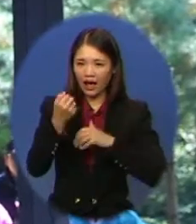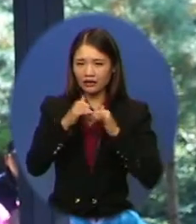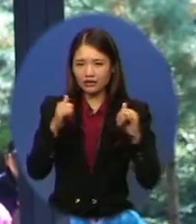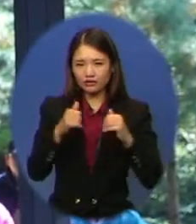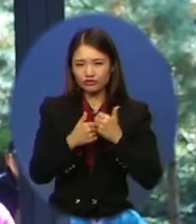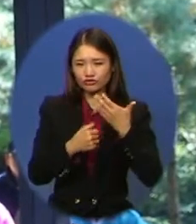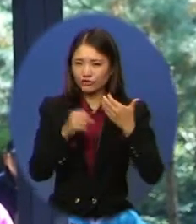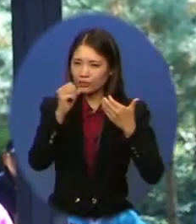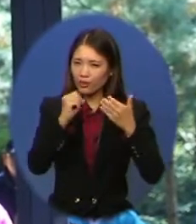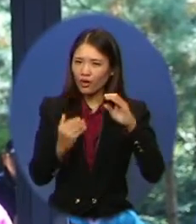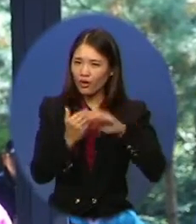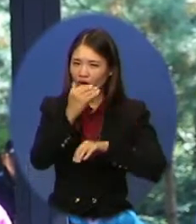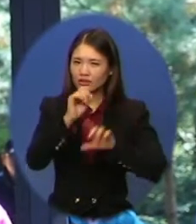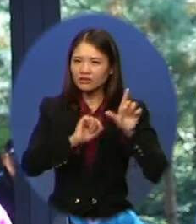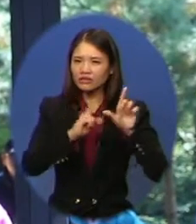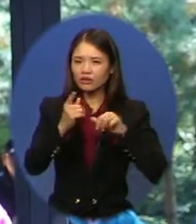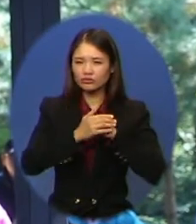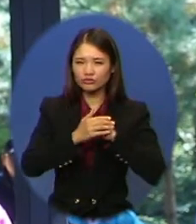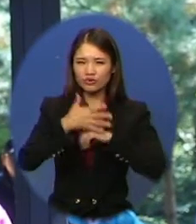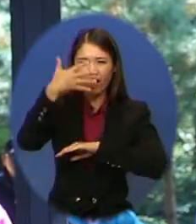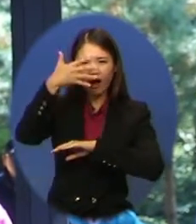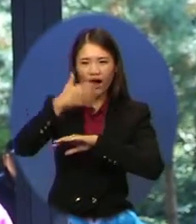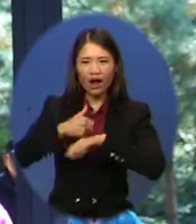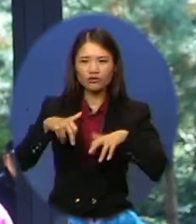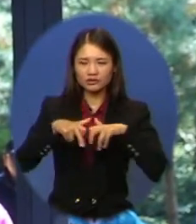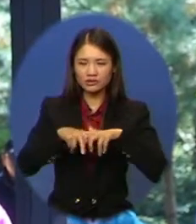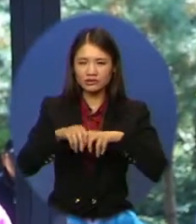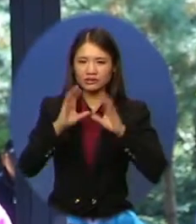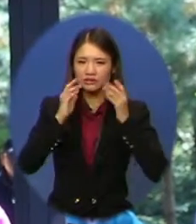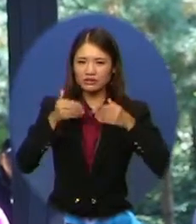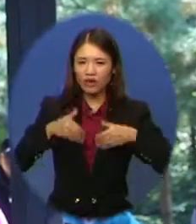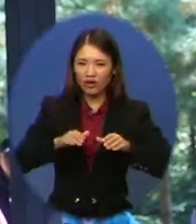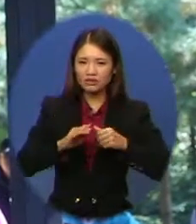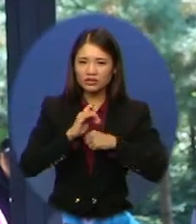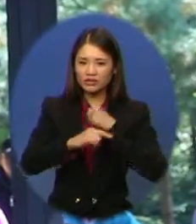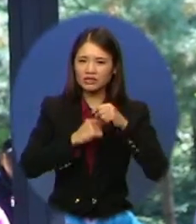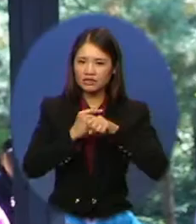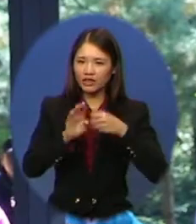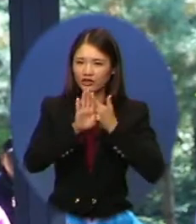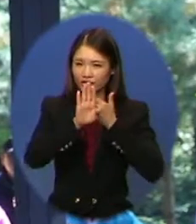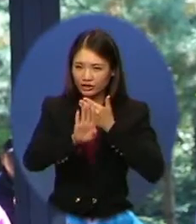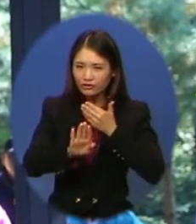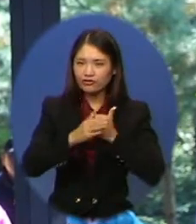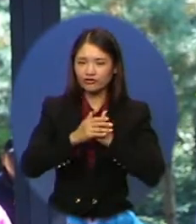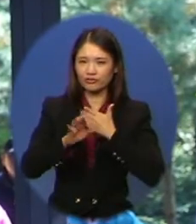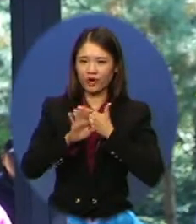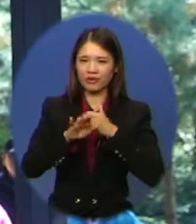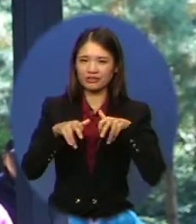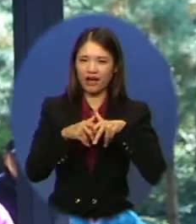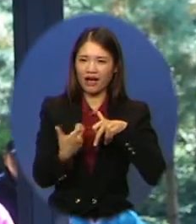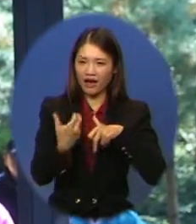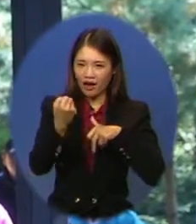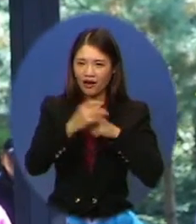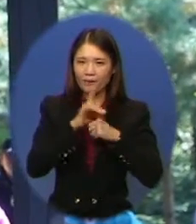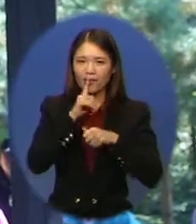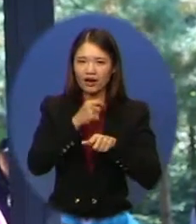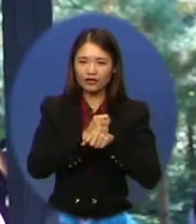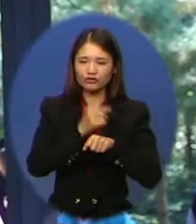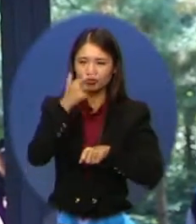후천장애입니다. 태어난 지 1년 이후에 장애를 얻으면 그걸 후천이라고 하는데 우리 여기